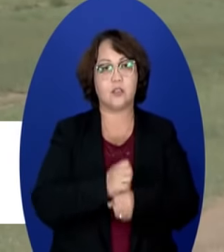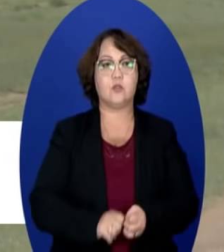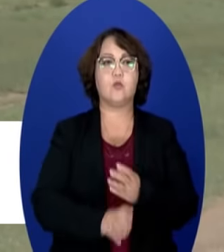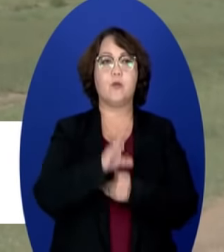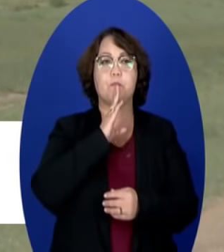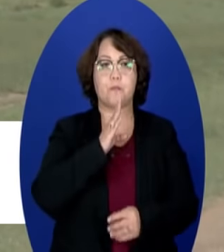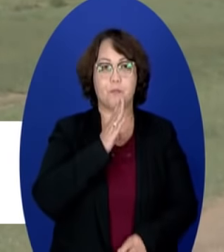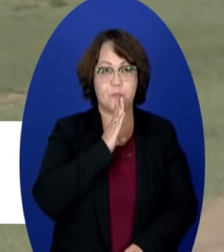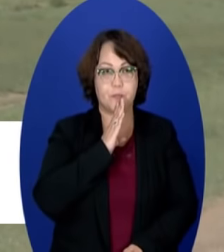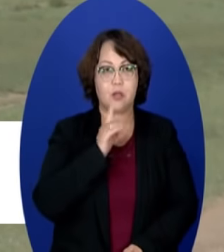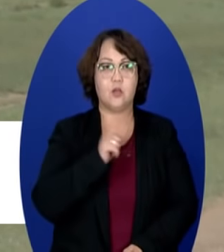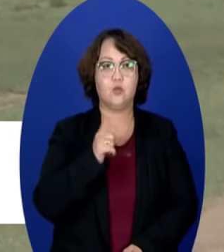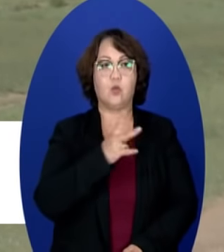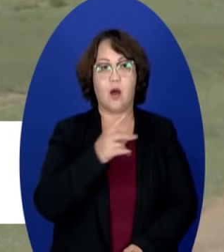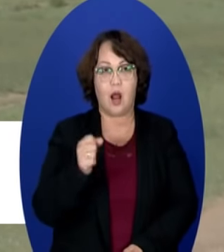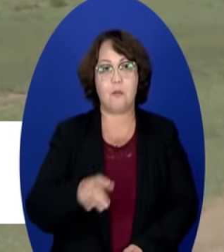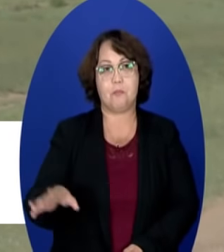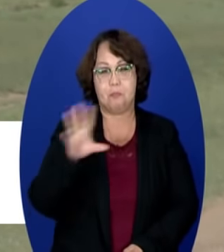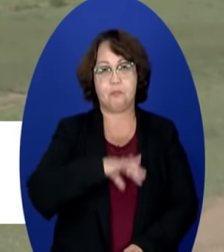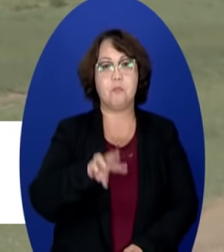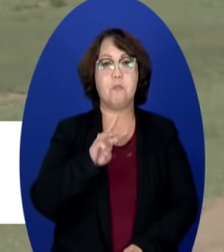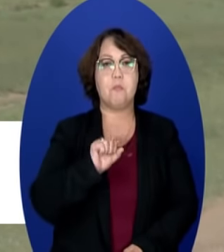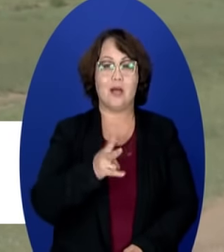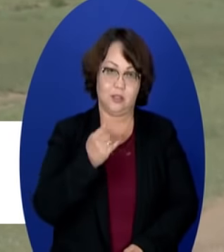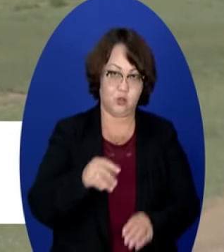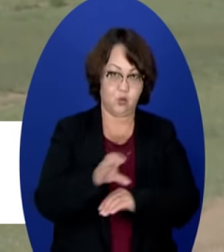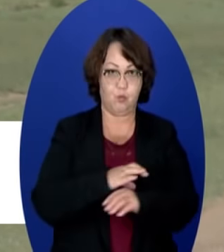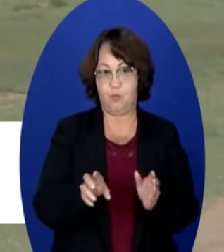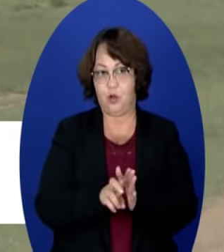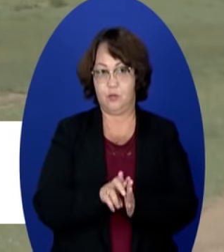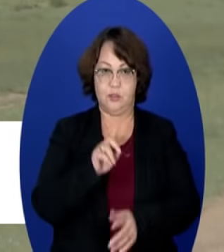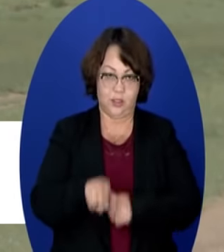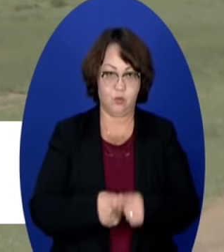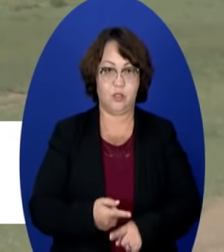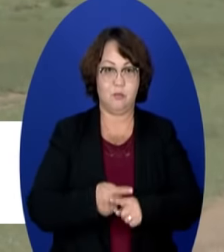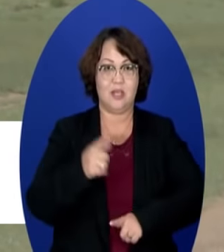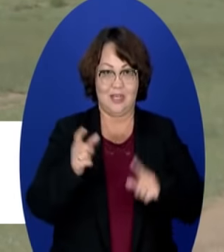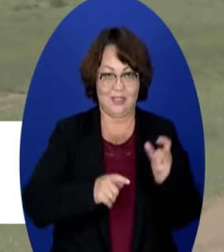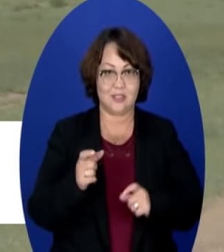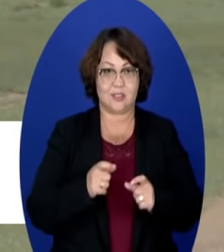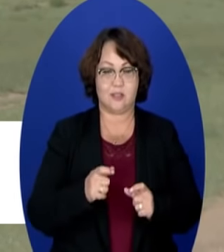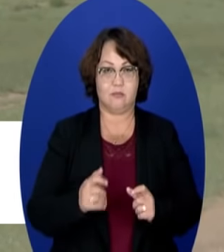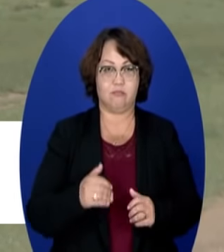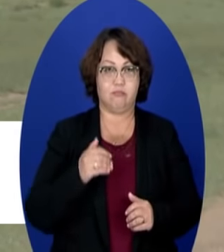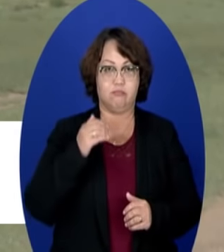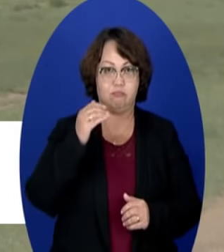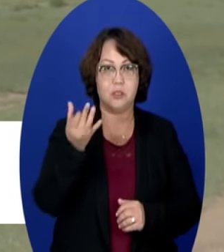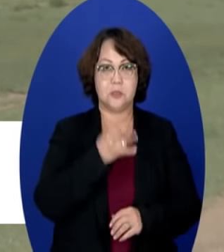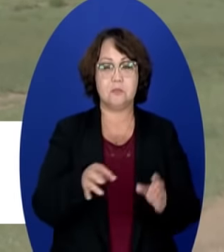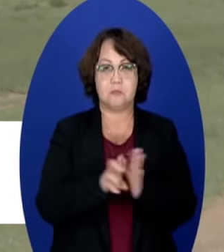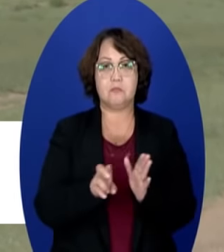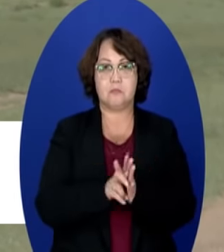За ингэснээр бол Зүүн Хараа шүдийн хувьд бол Мандал сумынхны хувьд бол боломж улам нэмэгдэн эдийн засгийн өсөлт ирнэ гэж ингэж